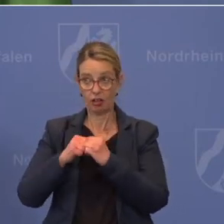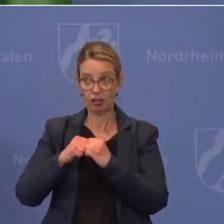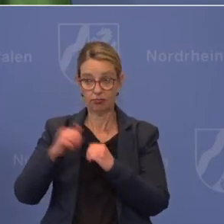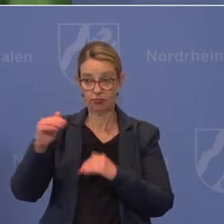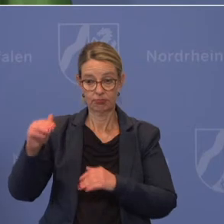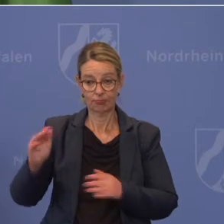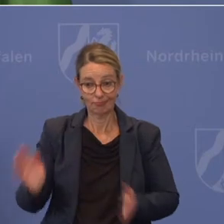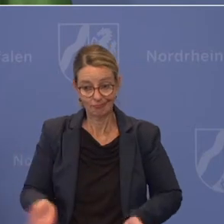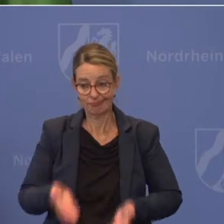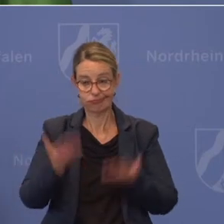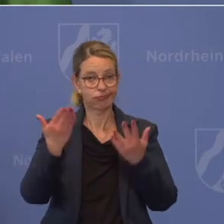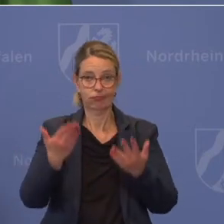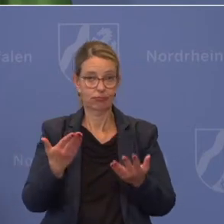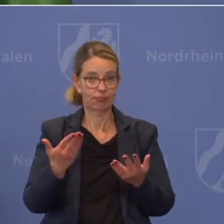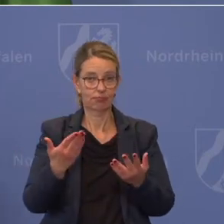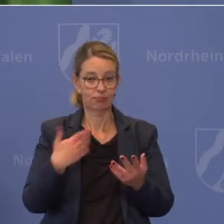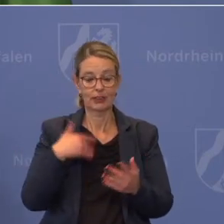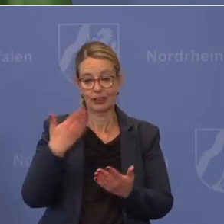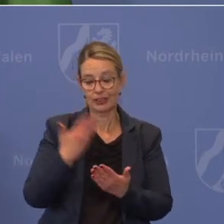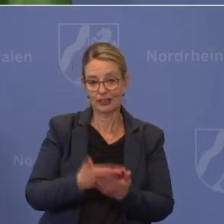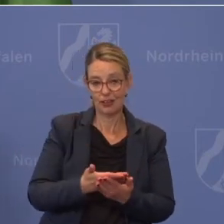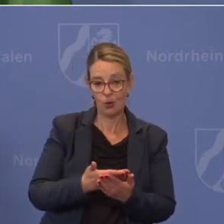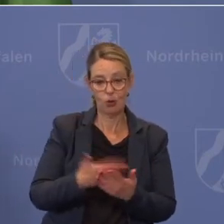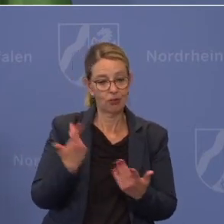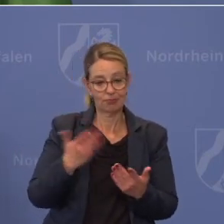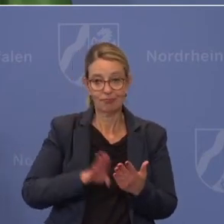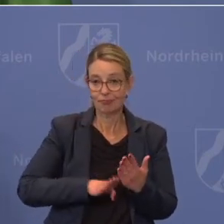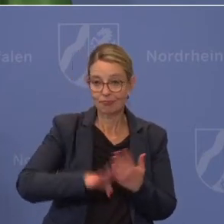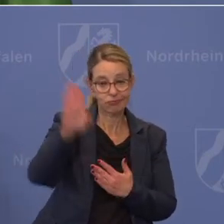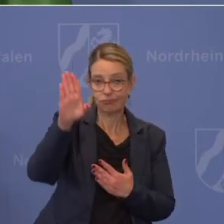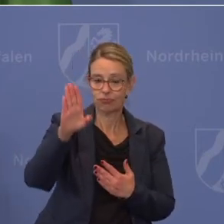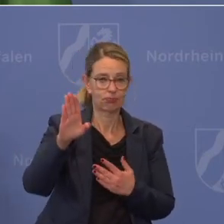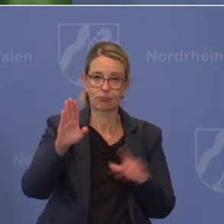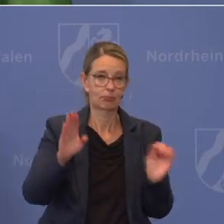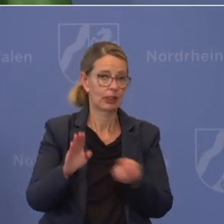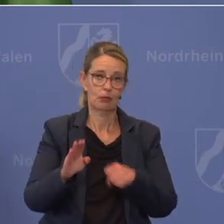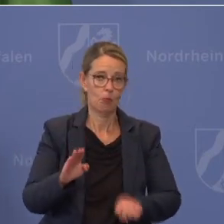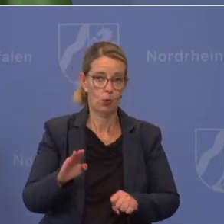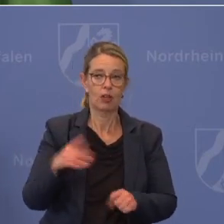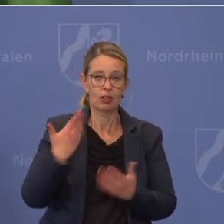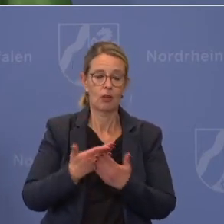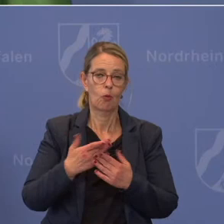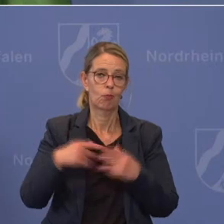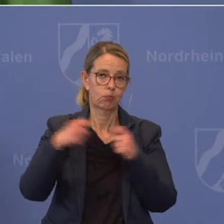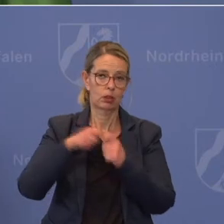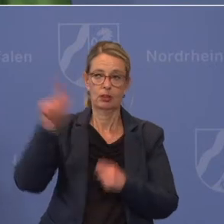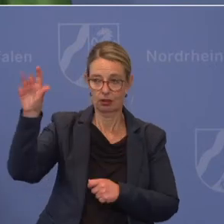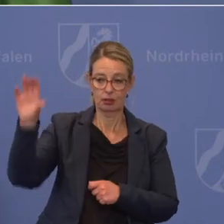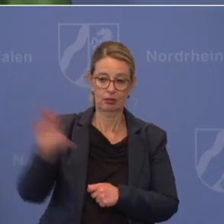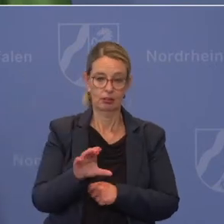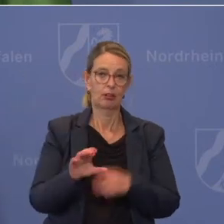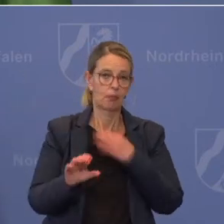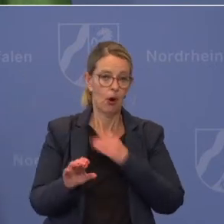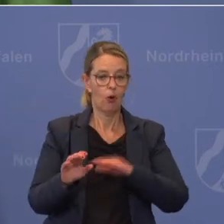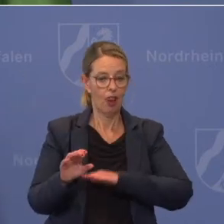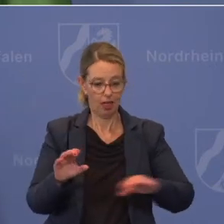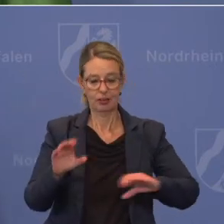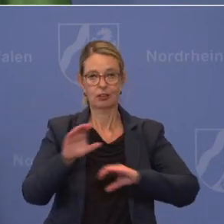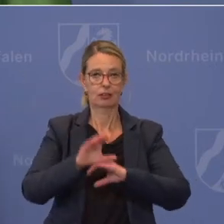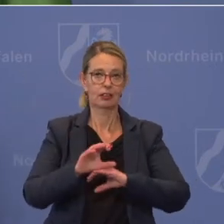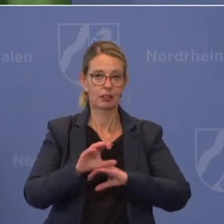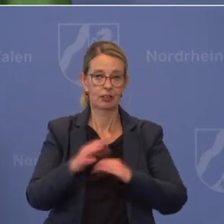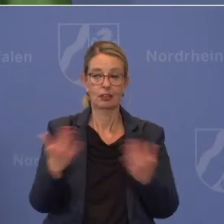die Rückkehr auf einen stabilen Aufwärtspfad jedenfalls nicht gelingen. Um es klar zu sagen, das vom